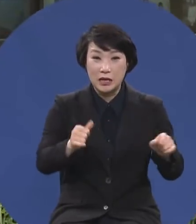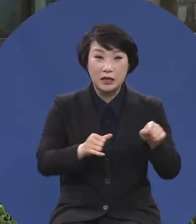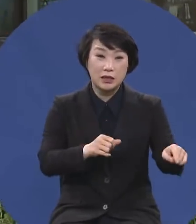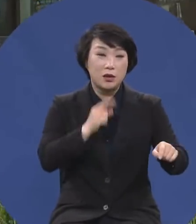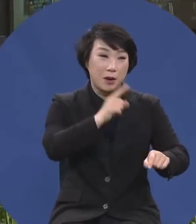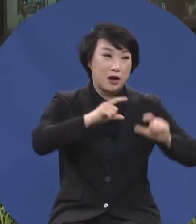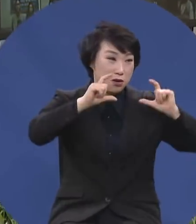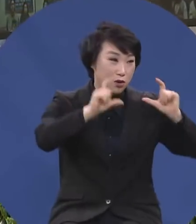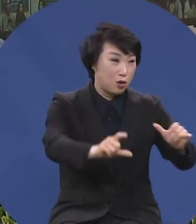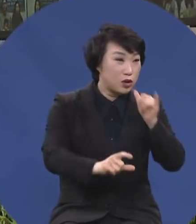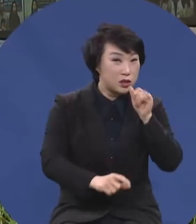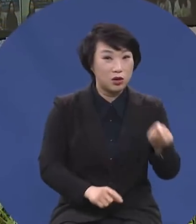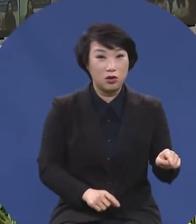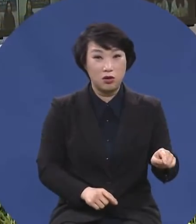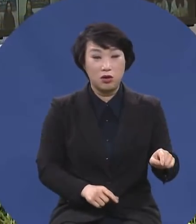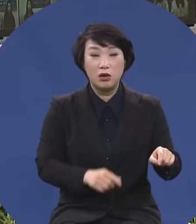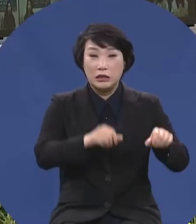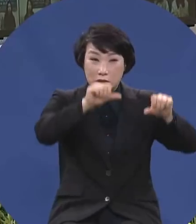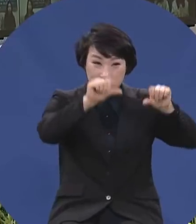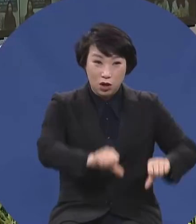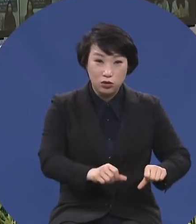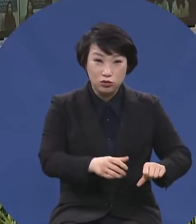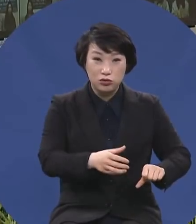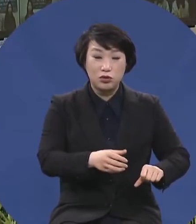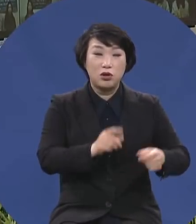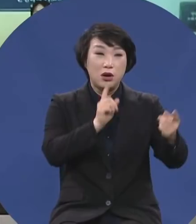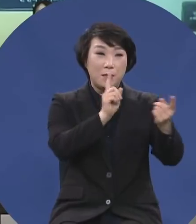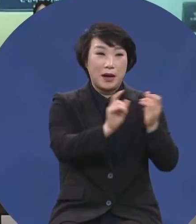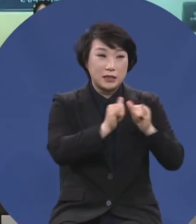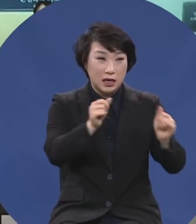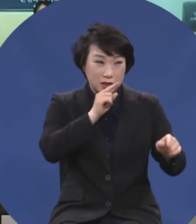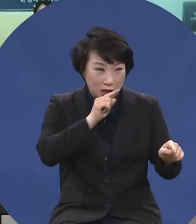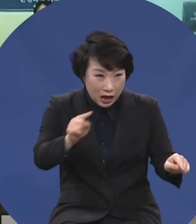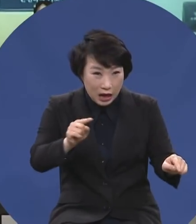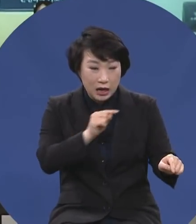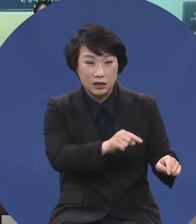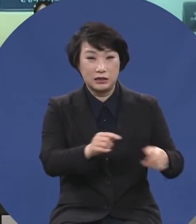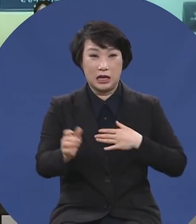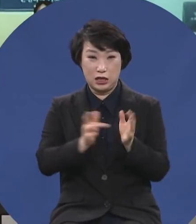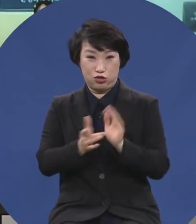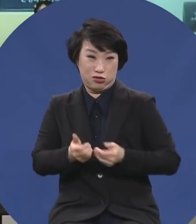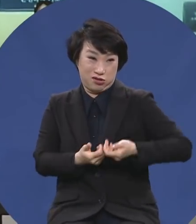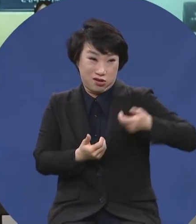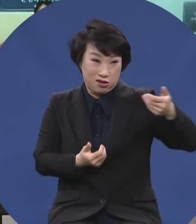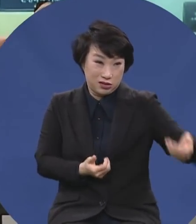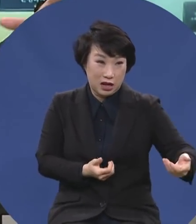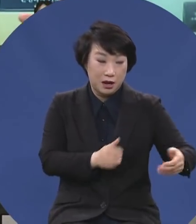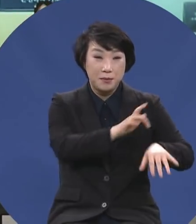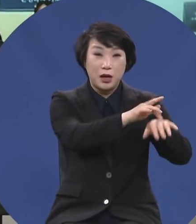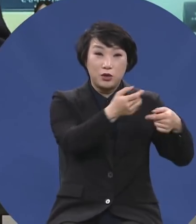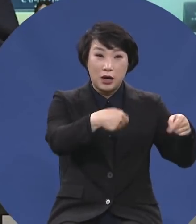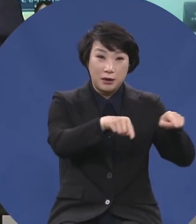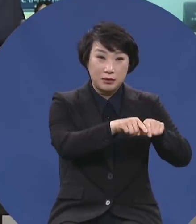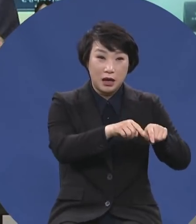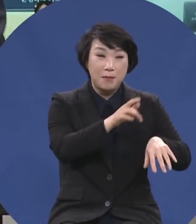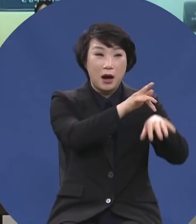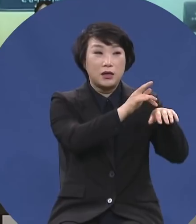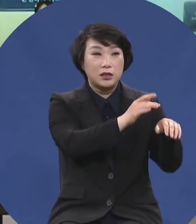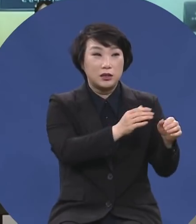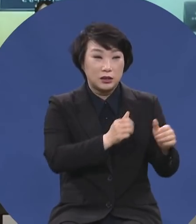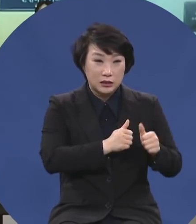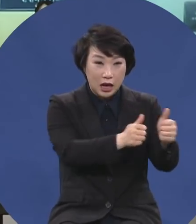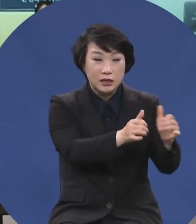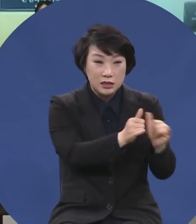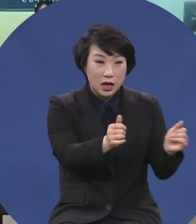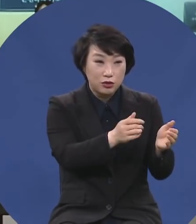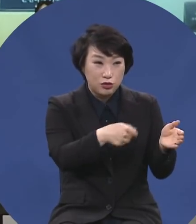왼편에 있는 자들에게 이르시되 이 저주를 받은 자들아 나를 떠나 마귀와 더불어 그 사자들을